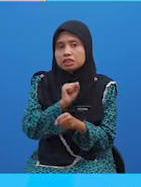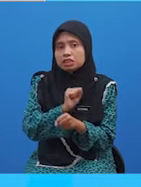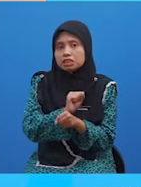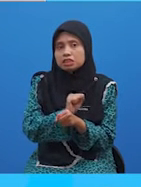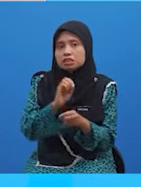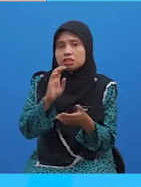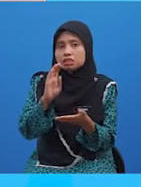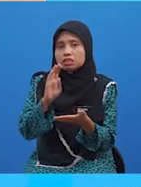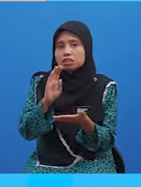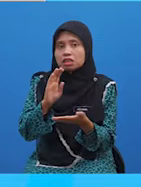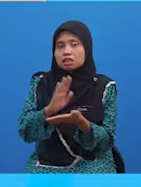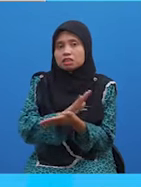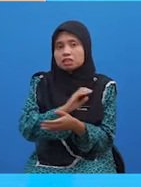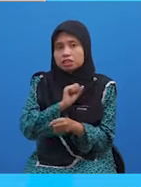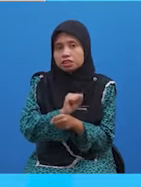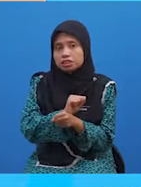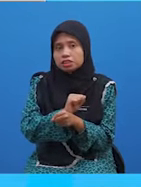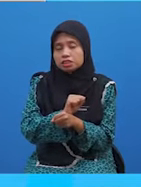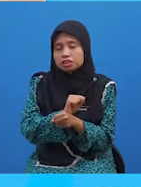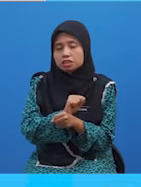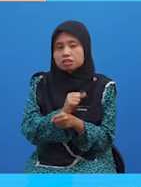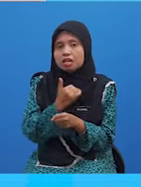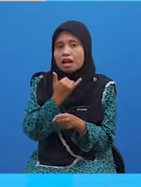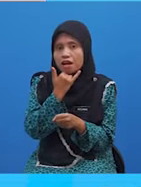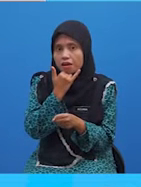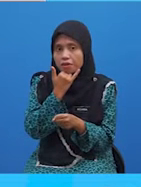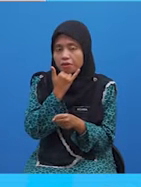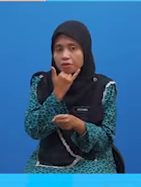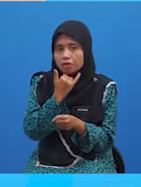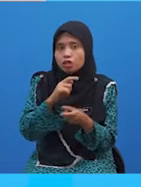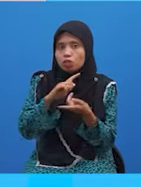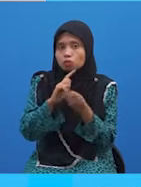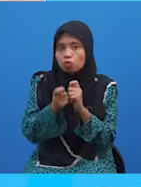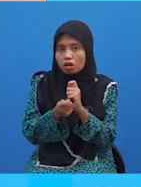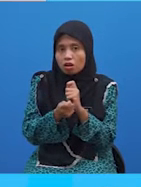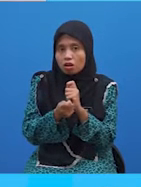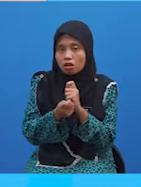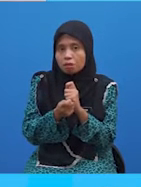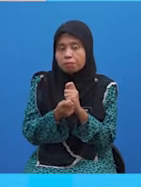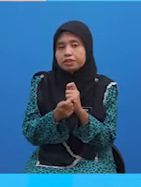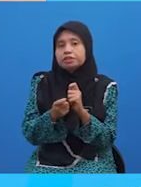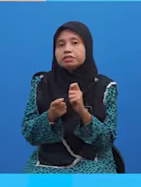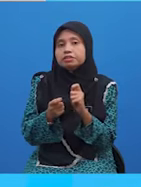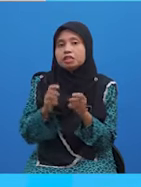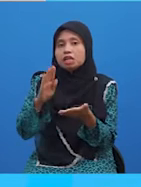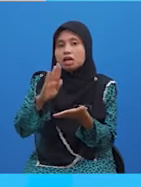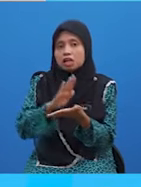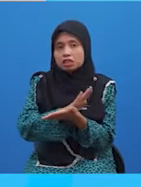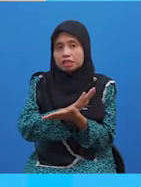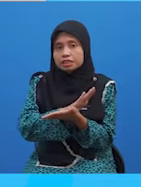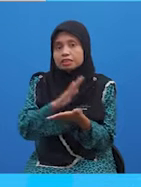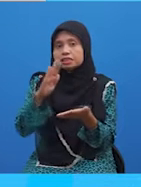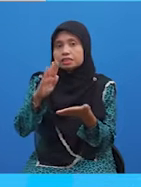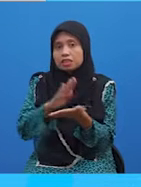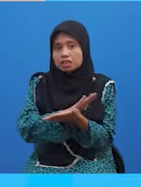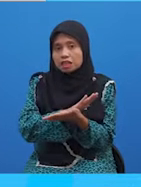Sebab salah, kesalahan menggandakan keseluruhan kata majmuk. Perkataan pertama sahaja